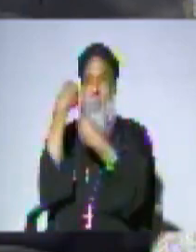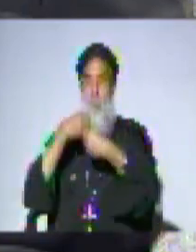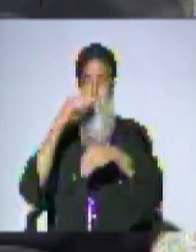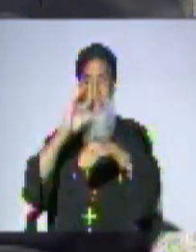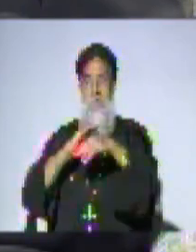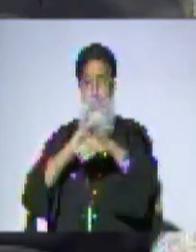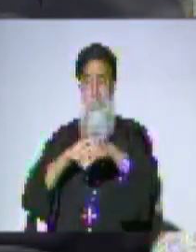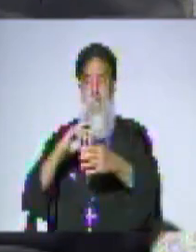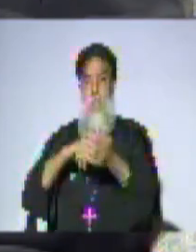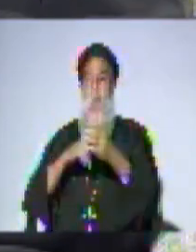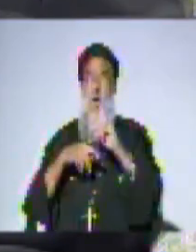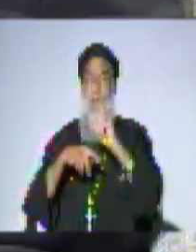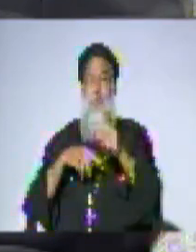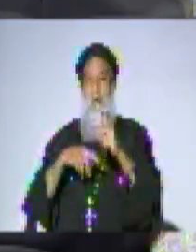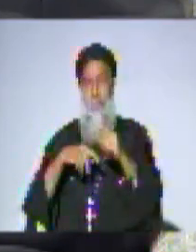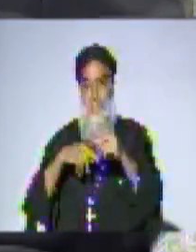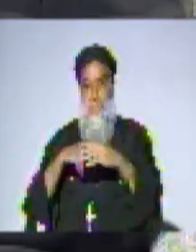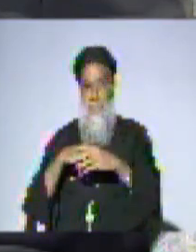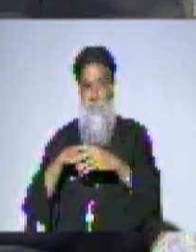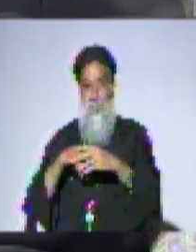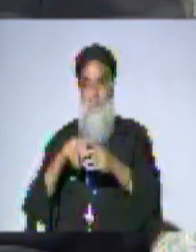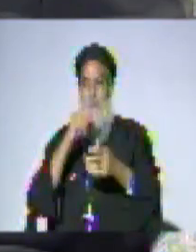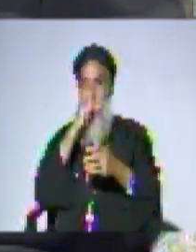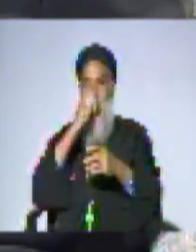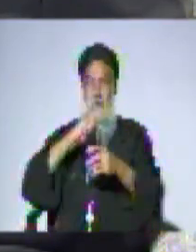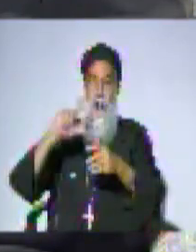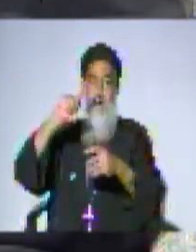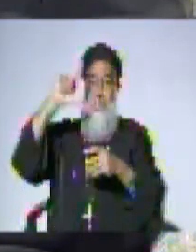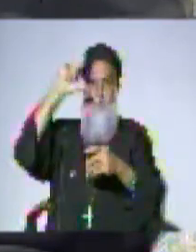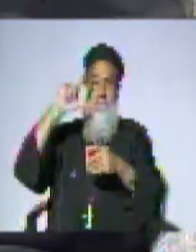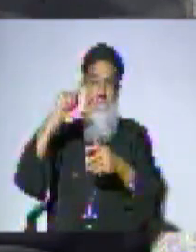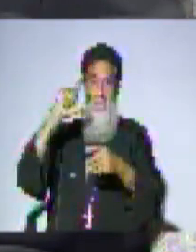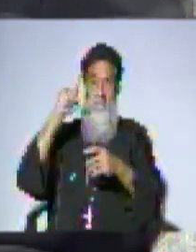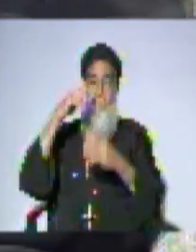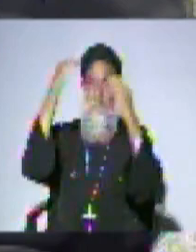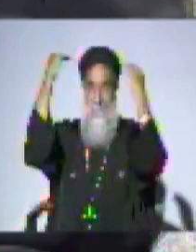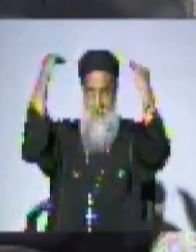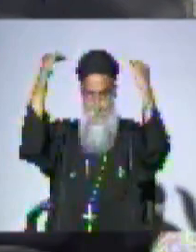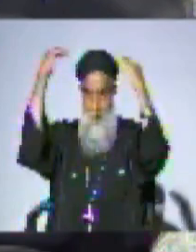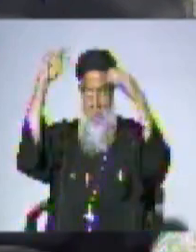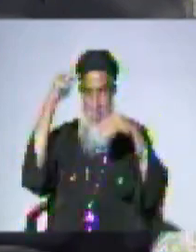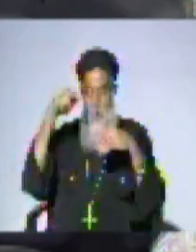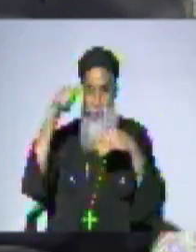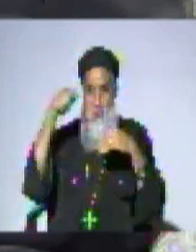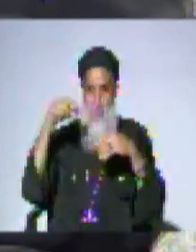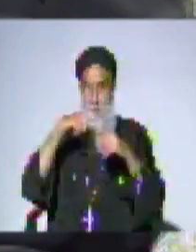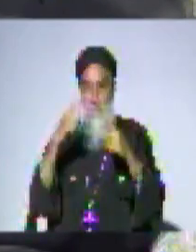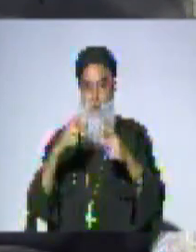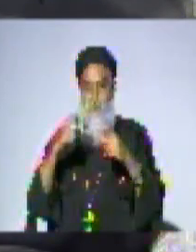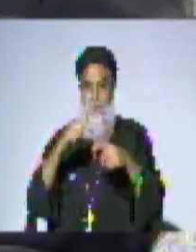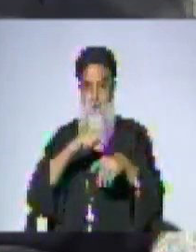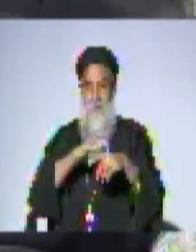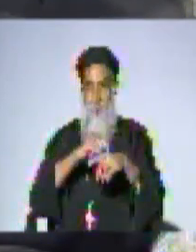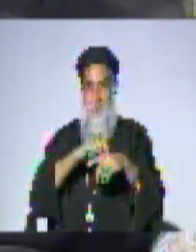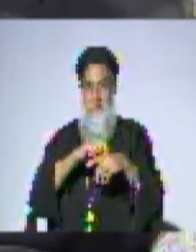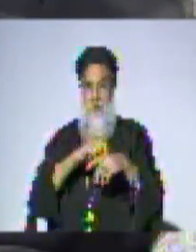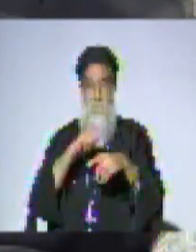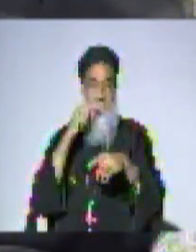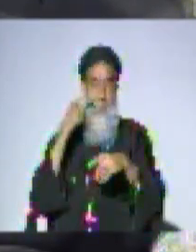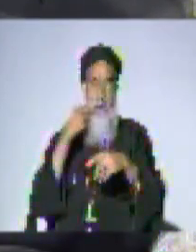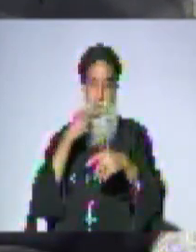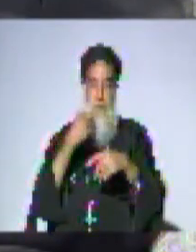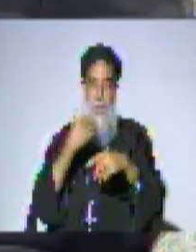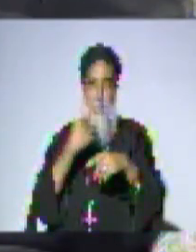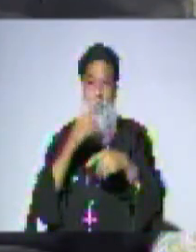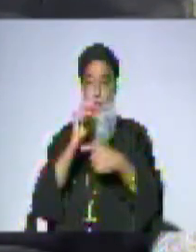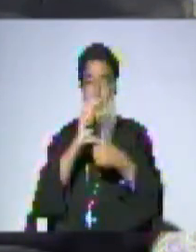الخدمة المخوفة التي للسر العظيم السمائي الذي لهذه الذبيحة الموضوعة غير